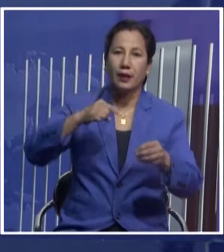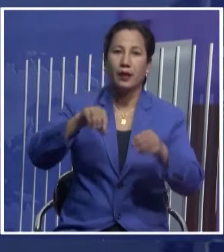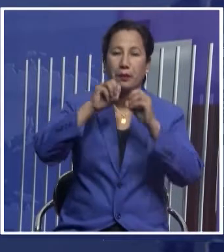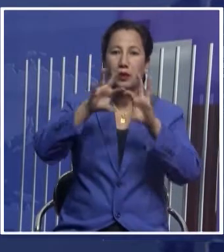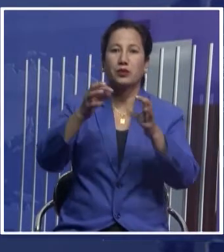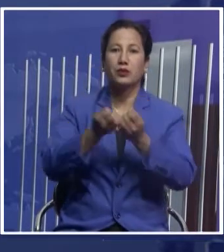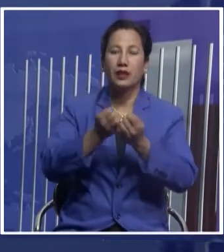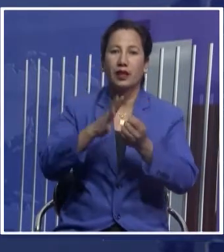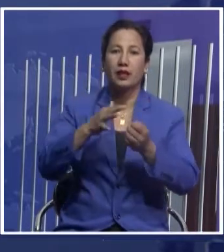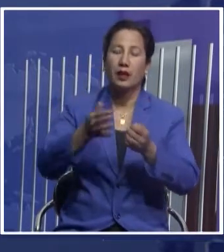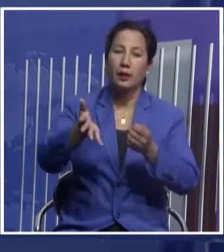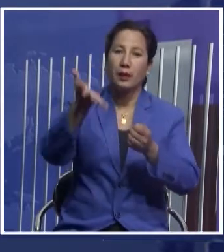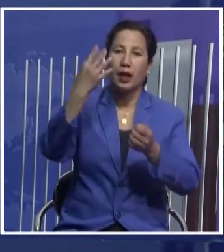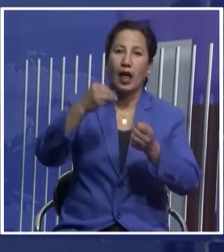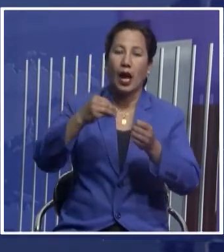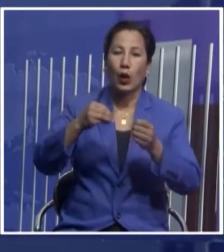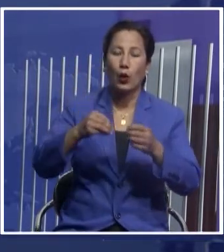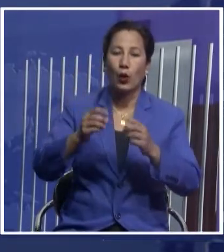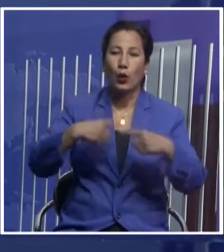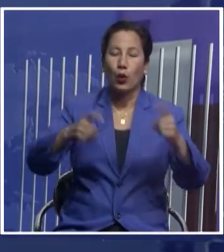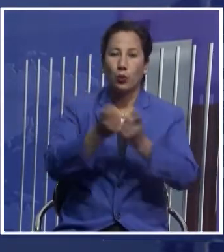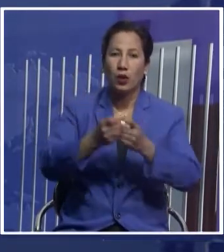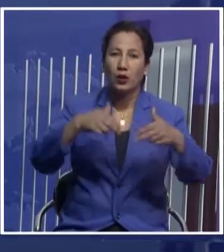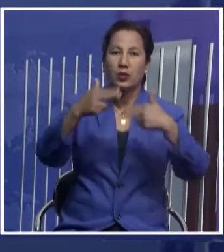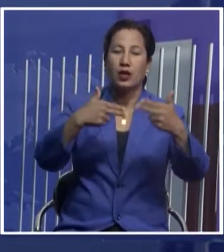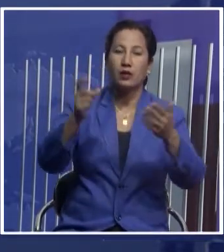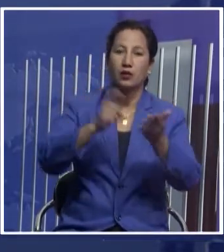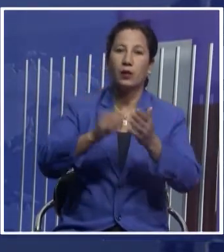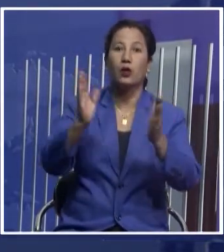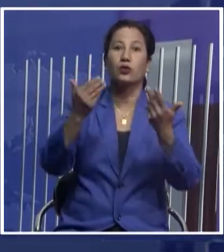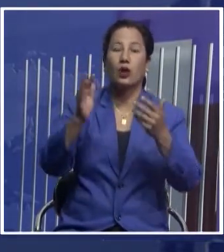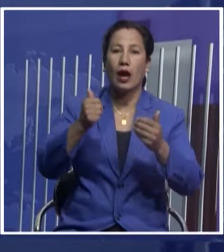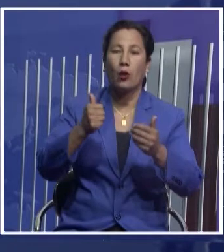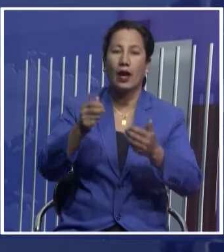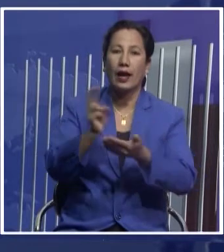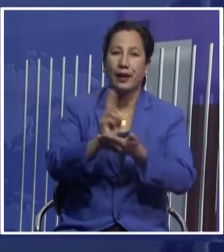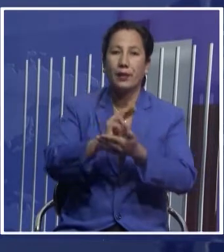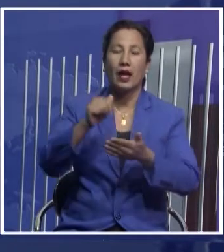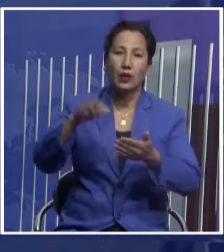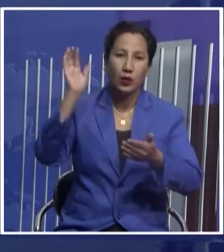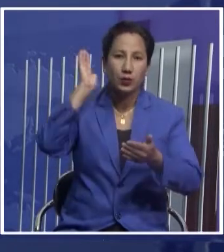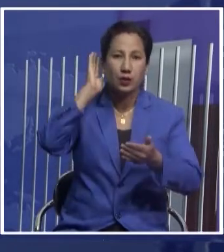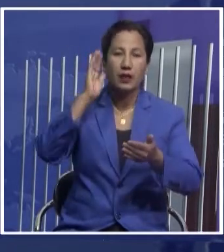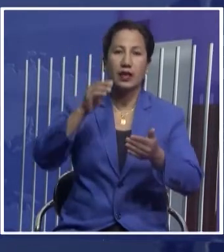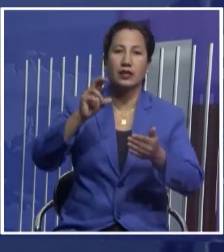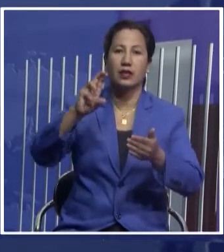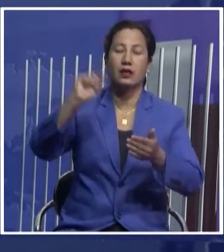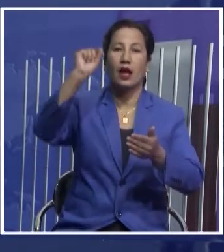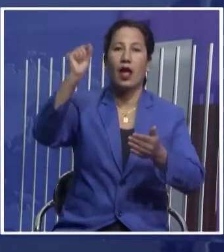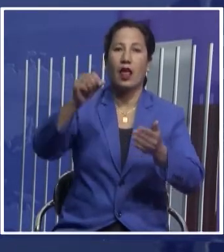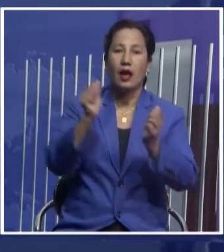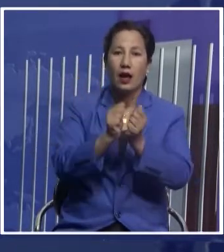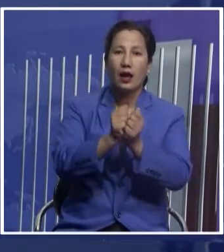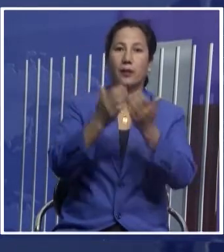गरिरहेका छन् पुस्तान्तरणको बहस चलिरहेको समयमा कस्तो आउला नतिजा आजको समाचारमा दैलेखका पत्रकार